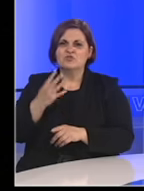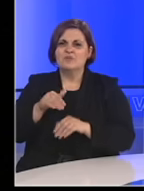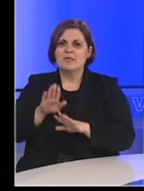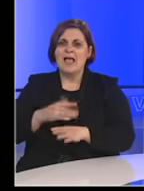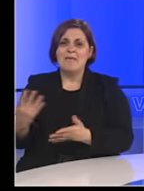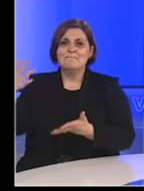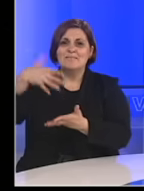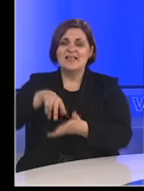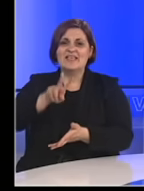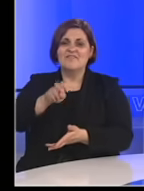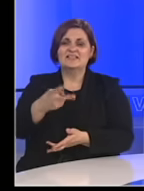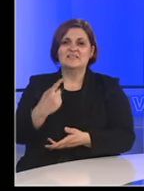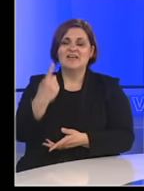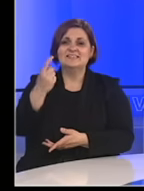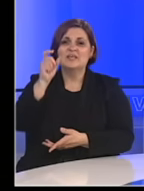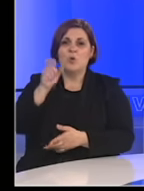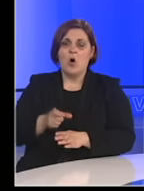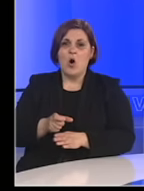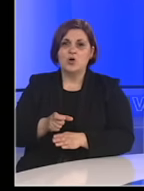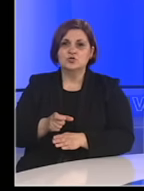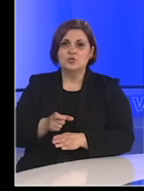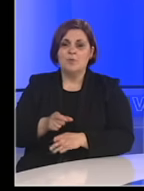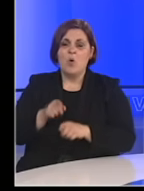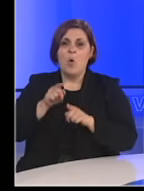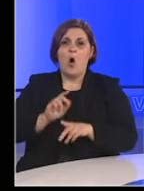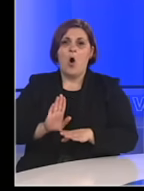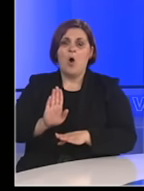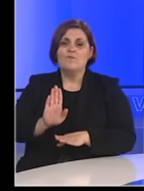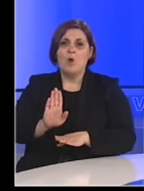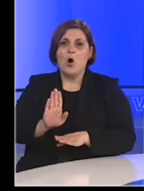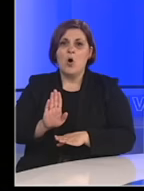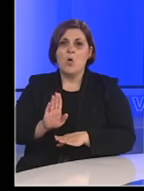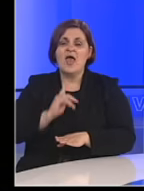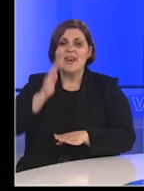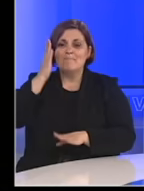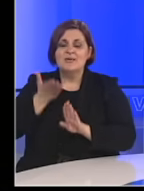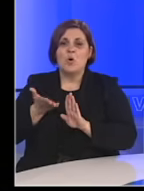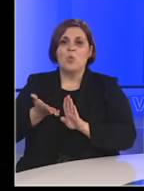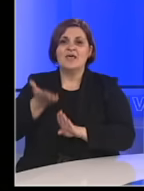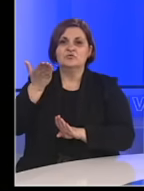imamo 5.221 osobu u ovom trenutku koja na birovu više.